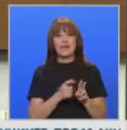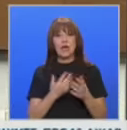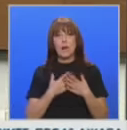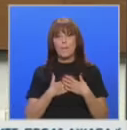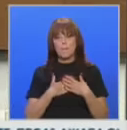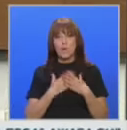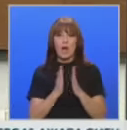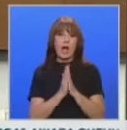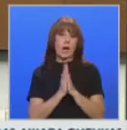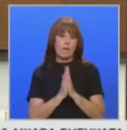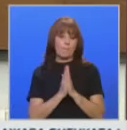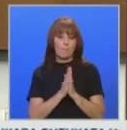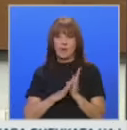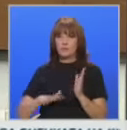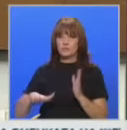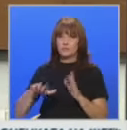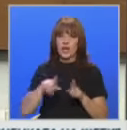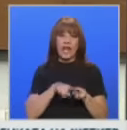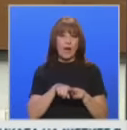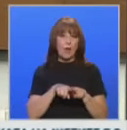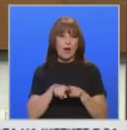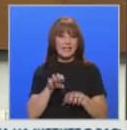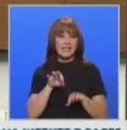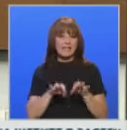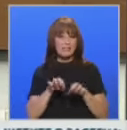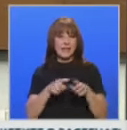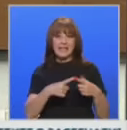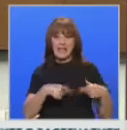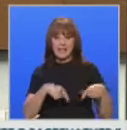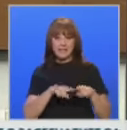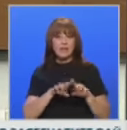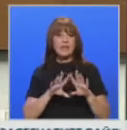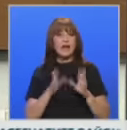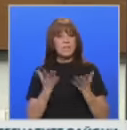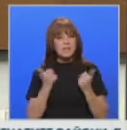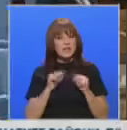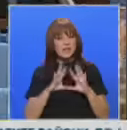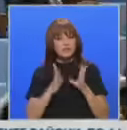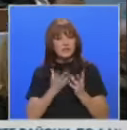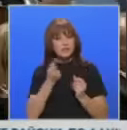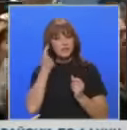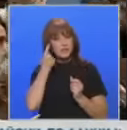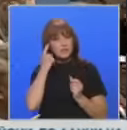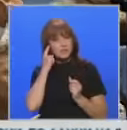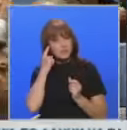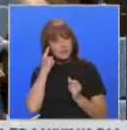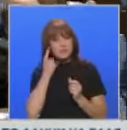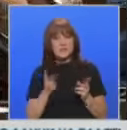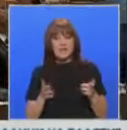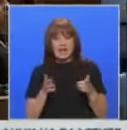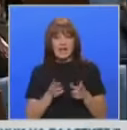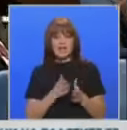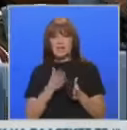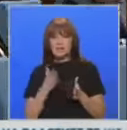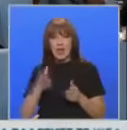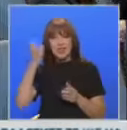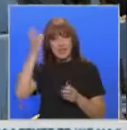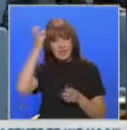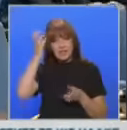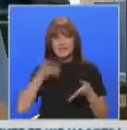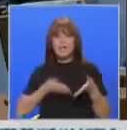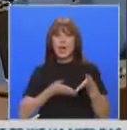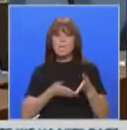към вас и на колегите от този избирателен район е преди всичко да се помисли в най-кратки срокове държавата да подпомогне хората,